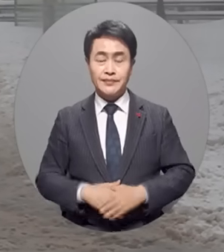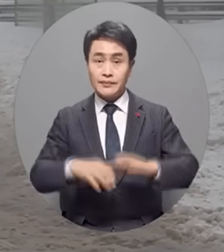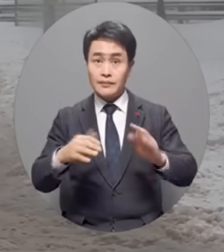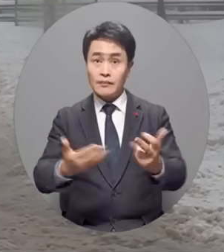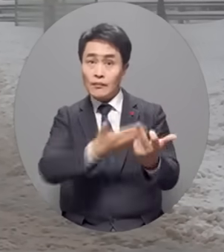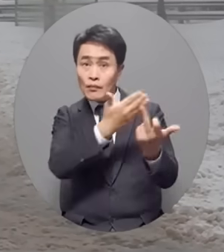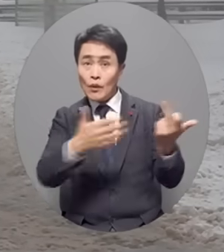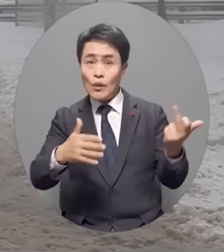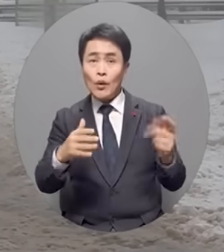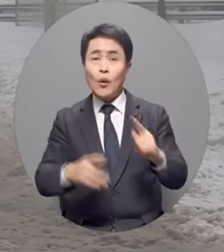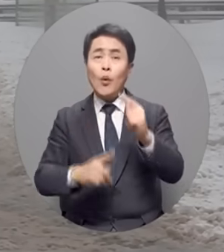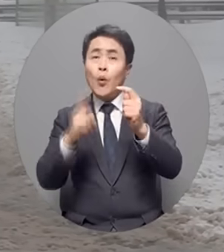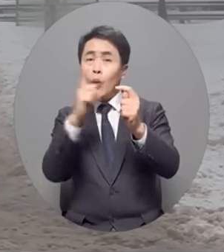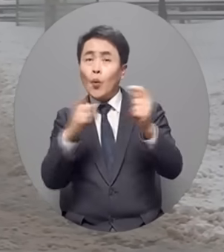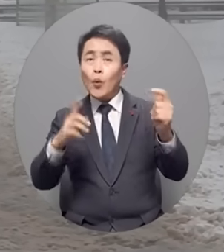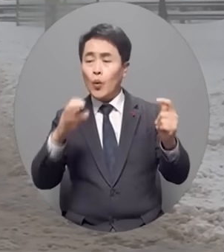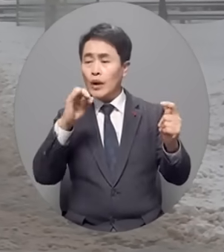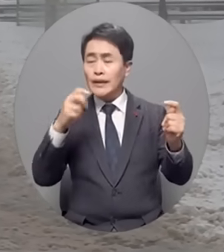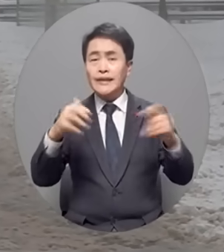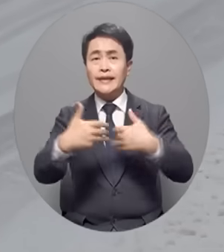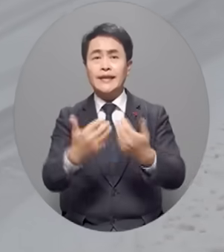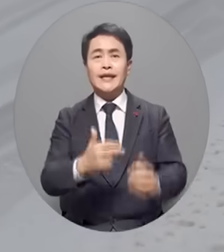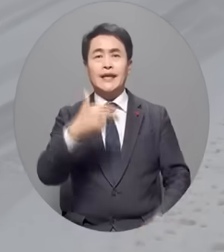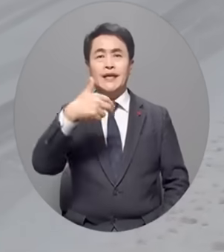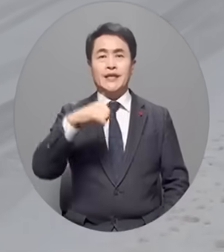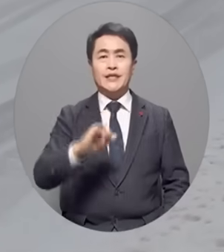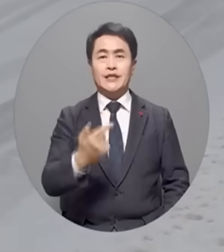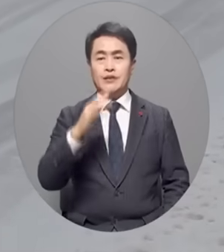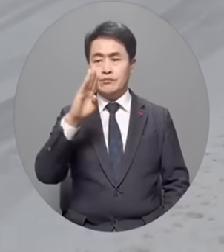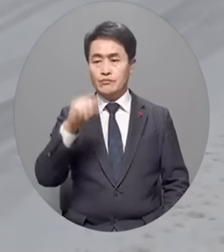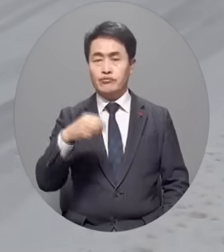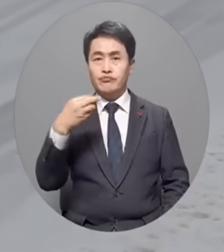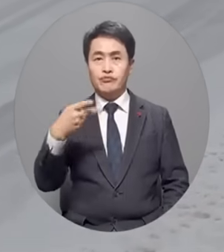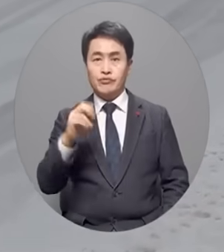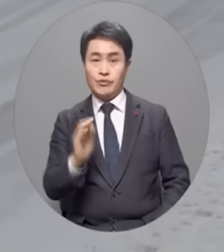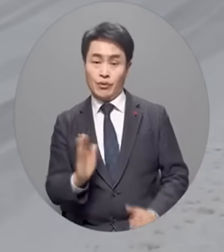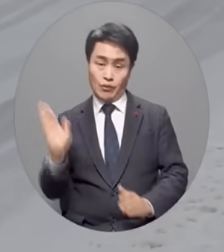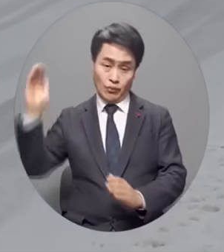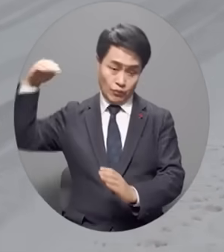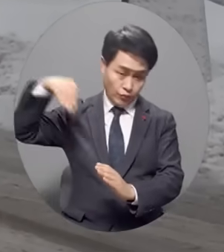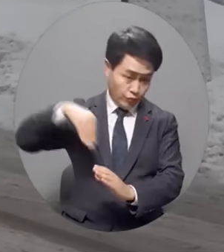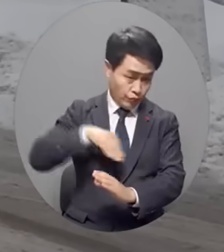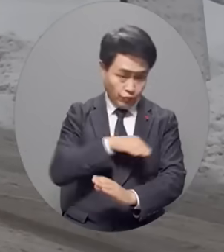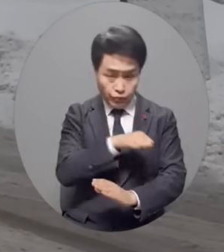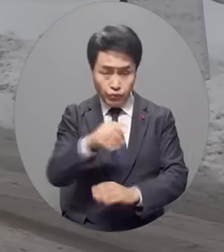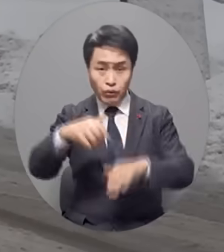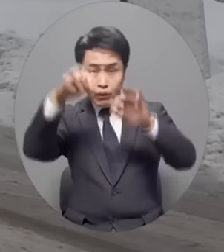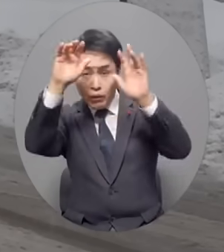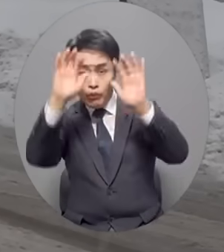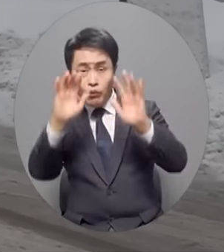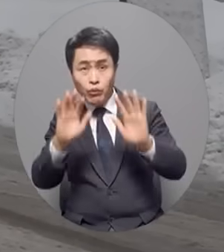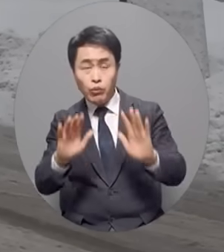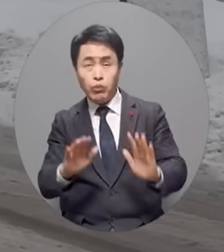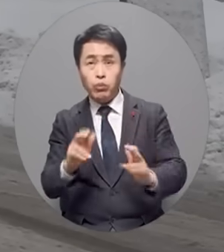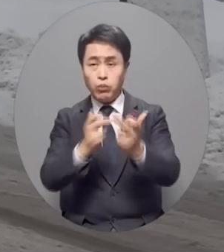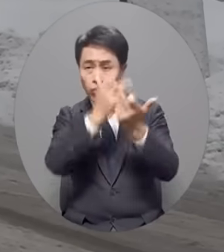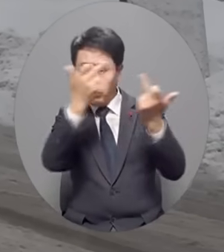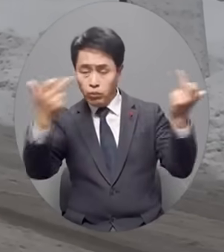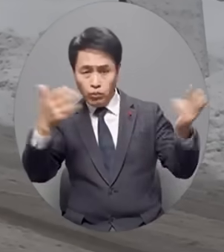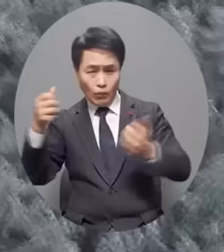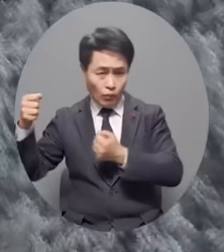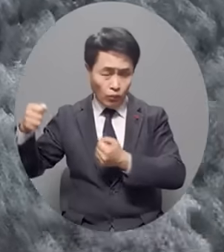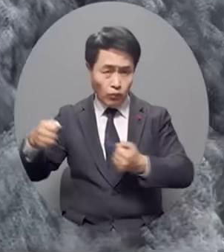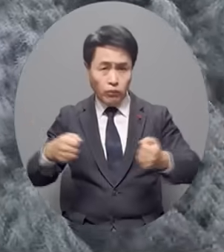강원도 고성과 인제를 오가는 진부령도로. 내린 눈 위에 다시 눈이 쌓이면서 산등성이와 산간도로는